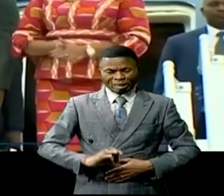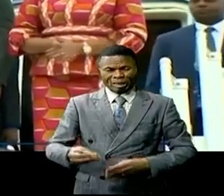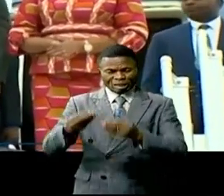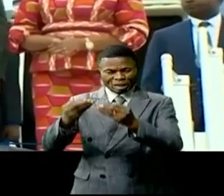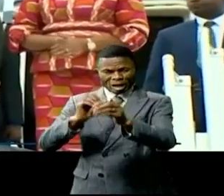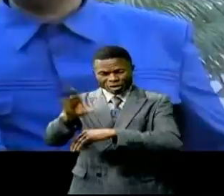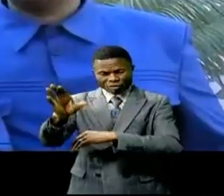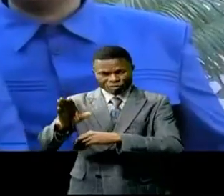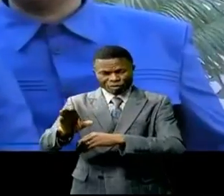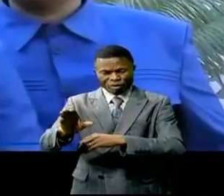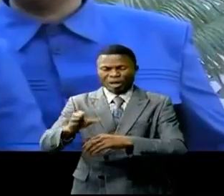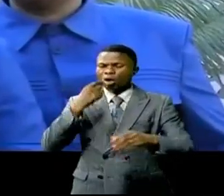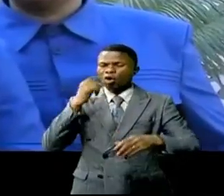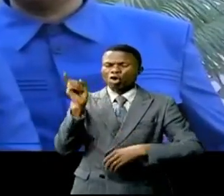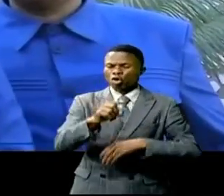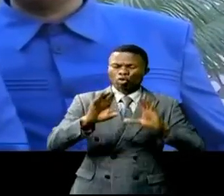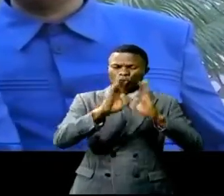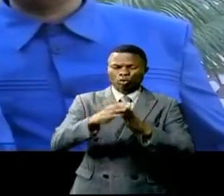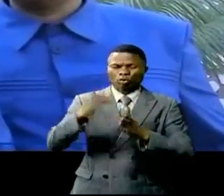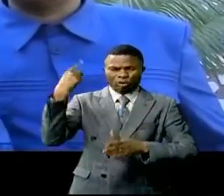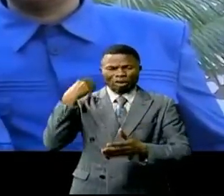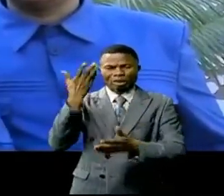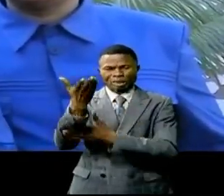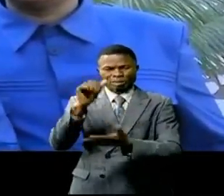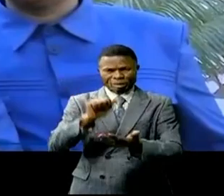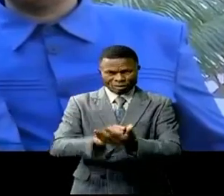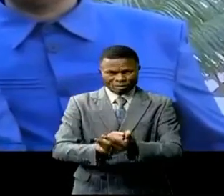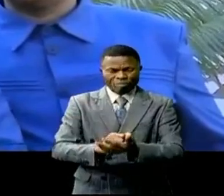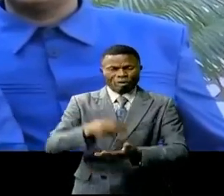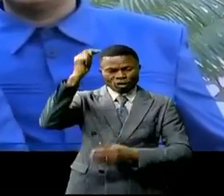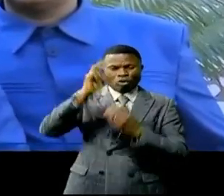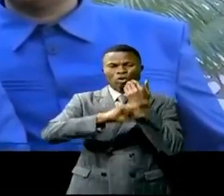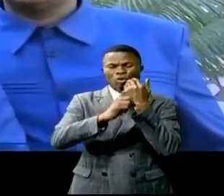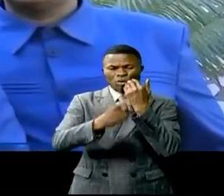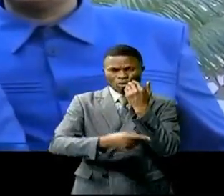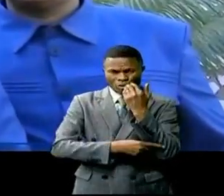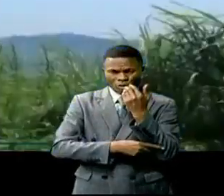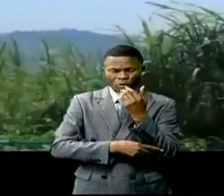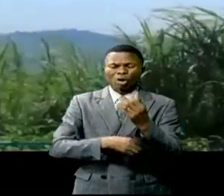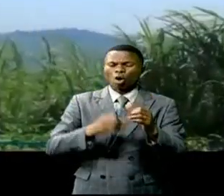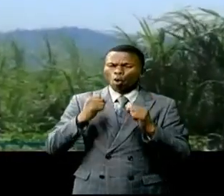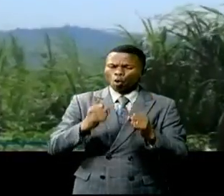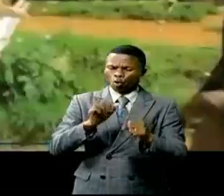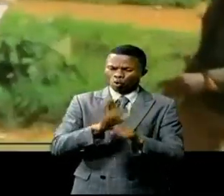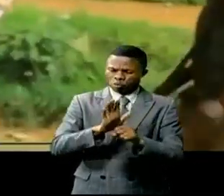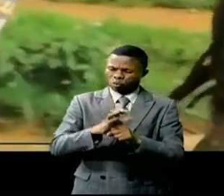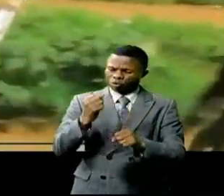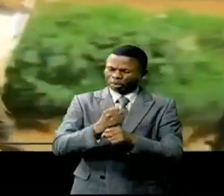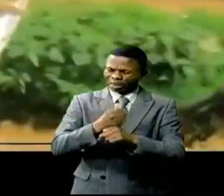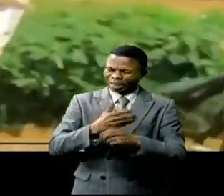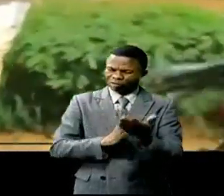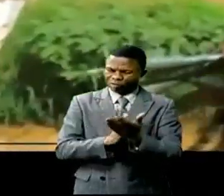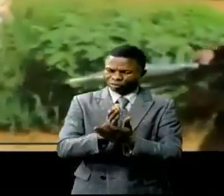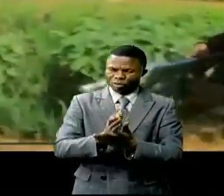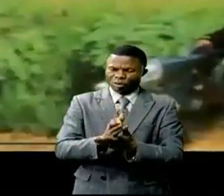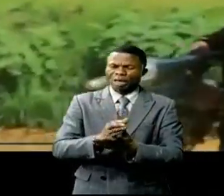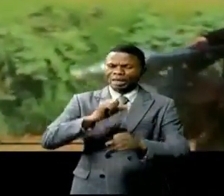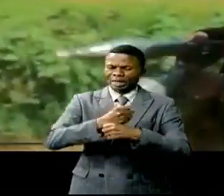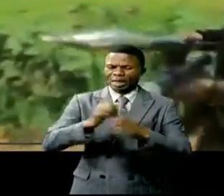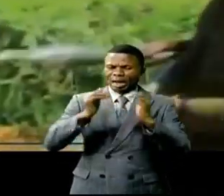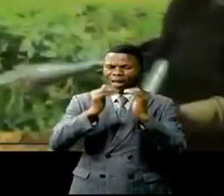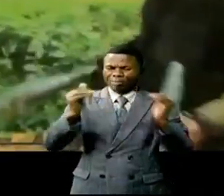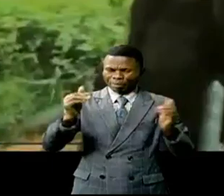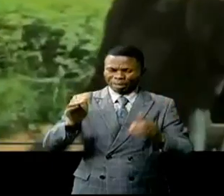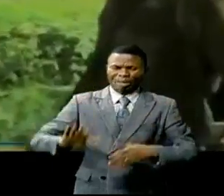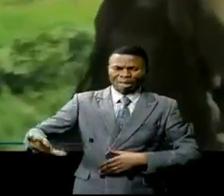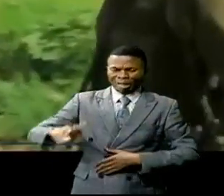ses recommandations des élus nationaux des provinces de l'Ituri et du Nord Kivu pour plus d'efficacité de cette mesure exceptionnelle pour la restauration de l'autorité de